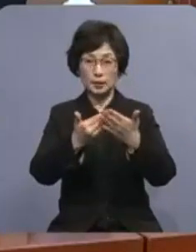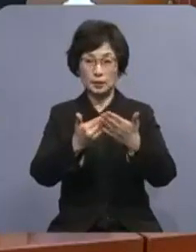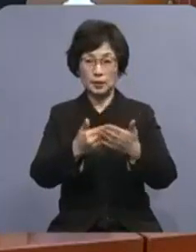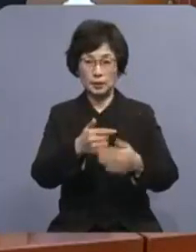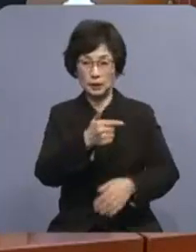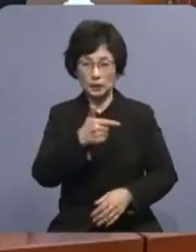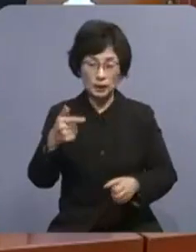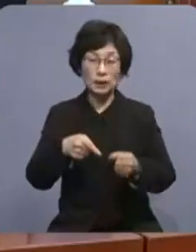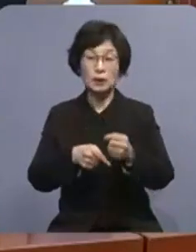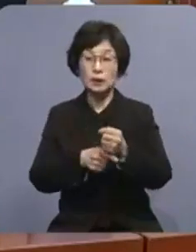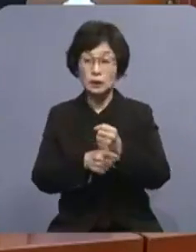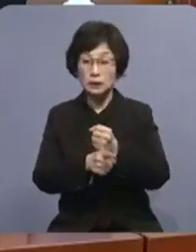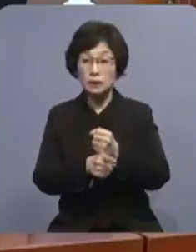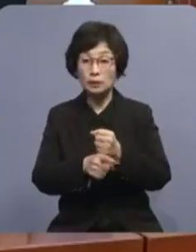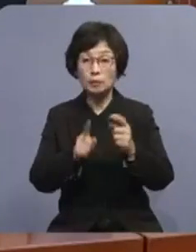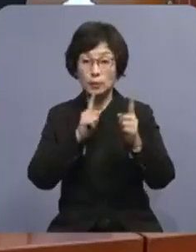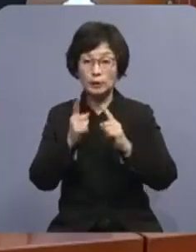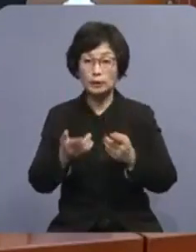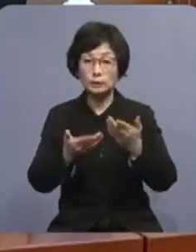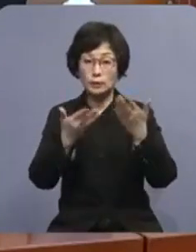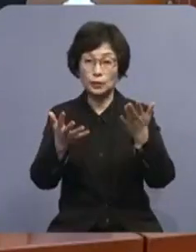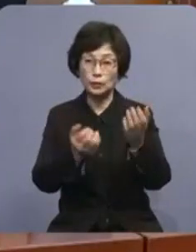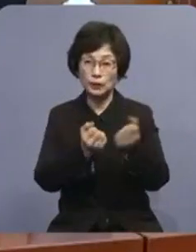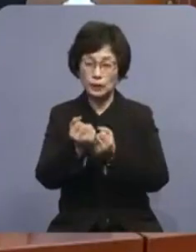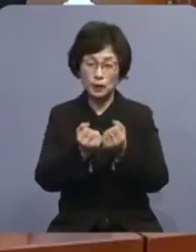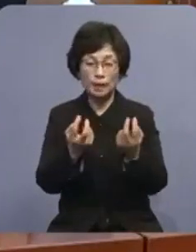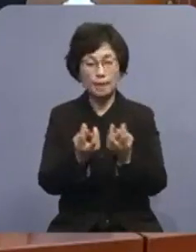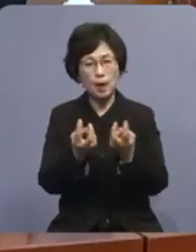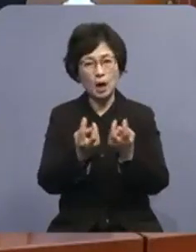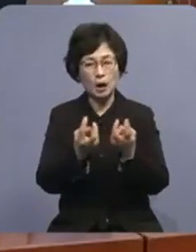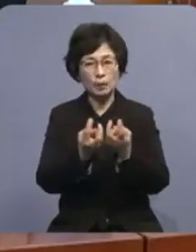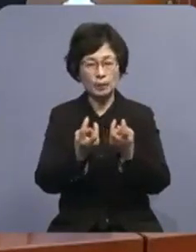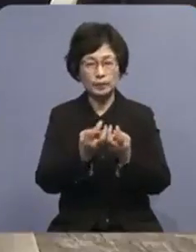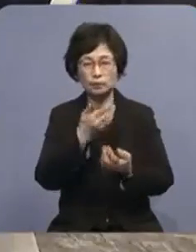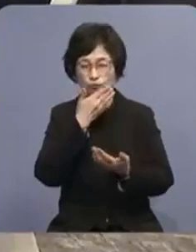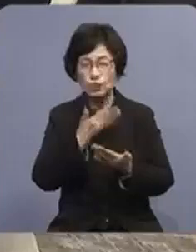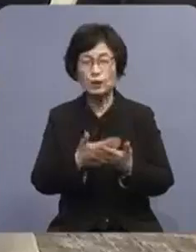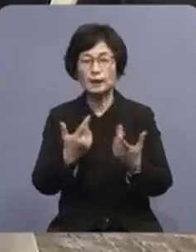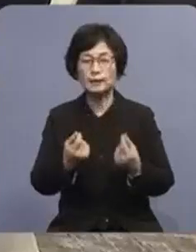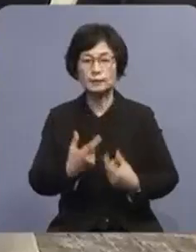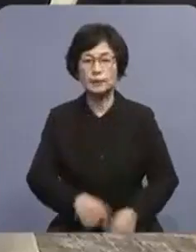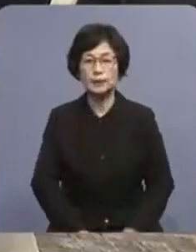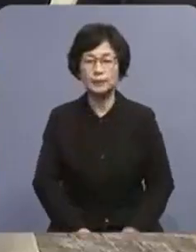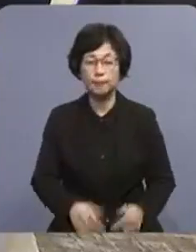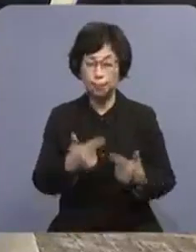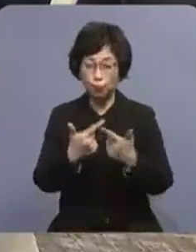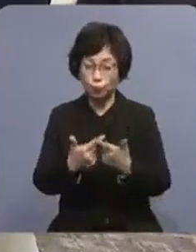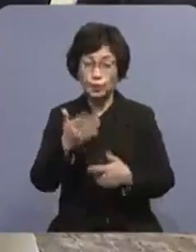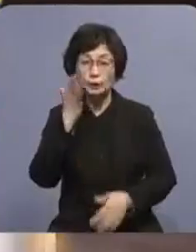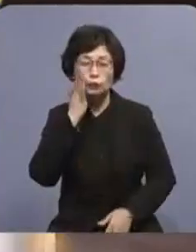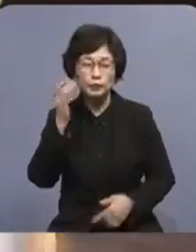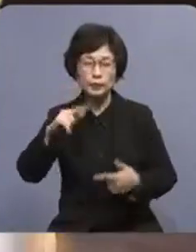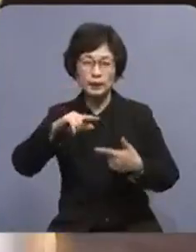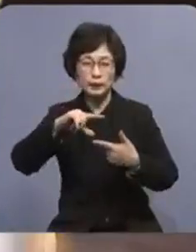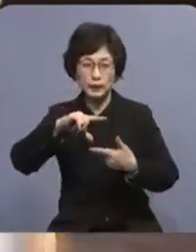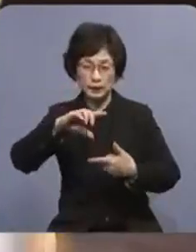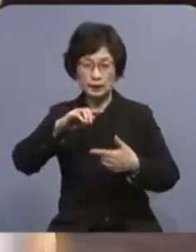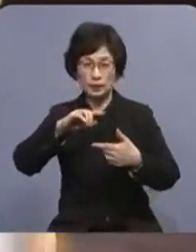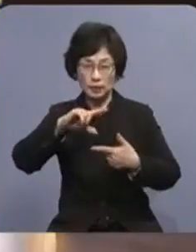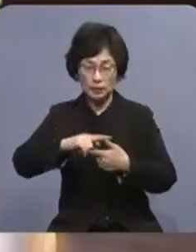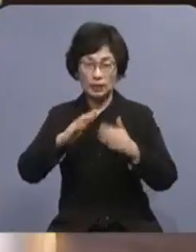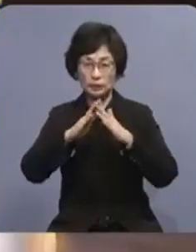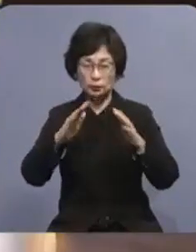가진 큰 뜻을 이제 말씀드리고 설득해 나가는 방법이 없을 것 같습니다 부산과 울산 전남 경북 등